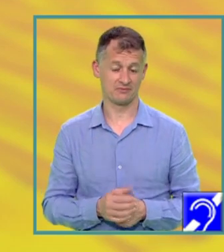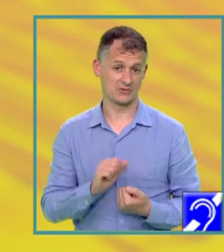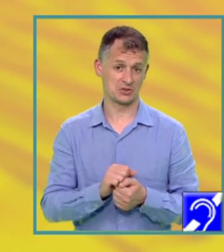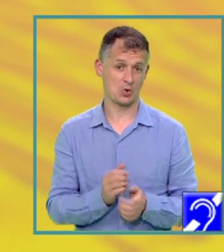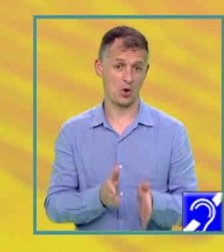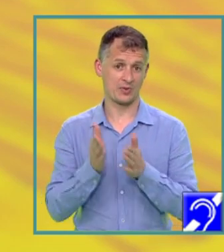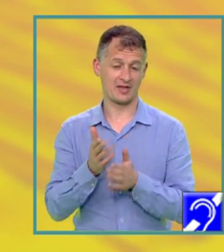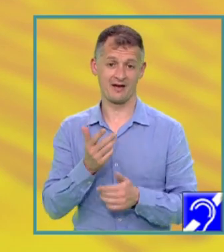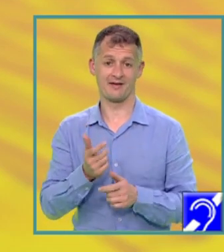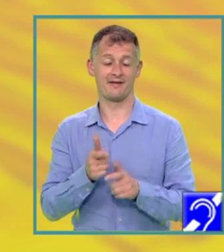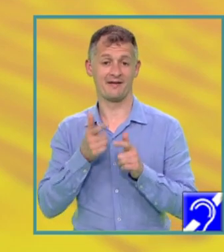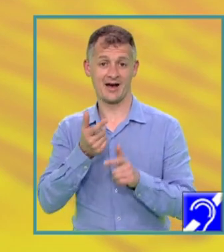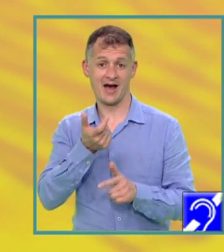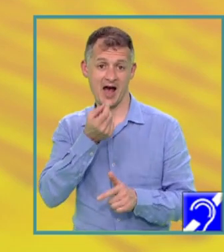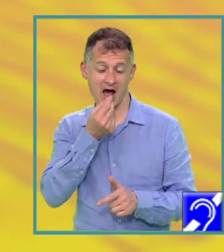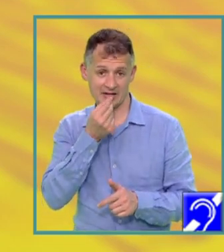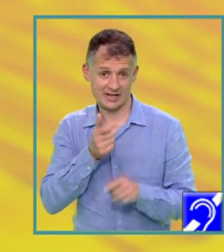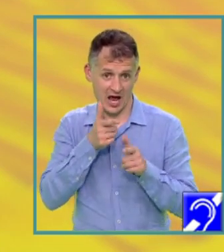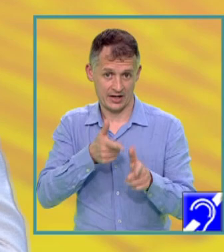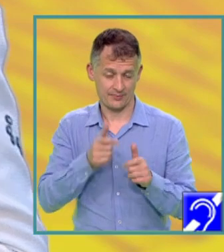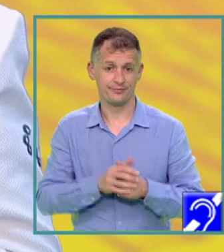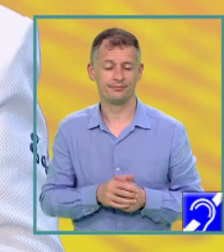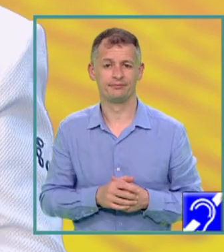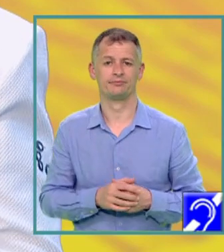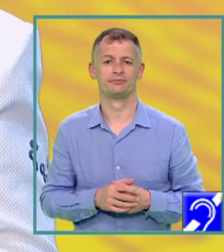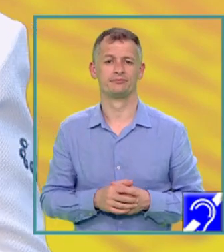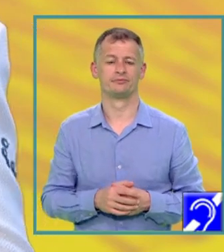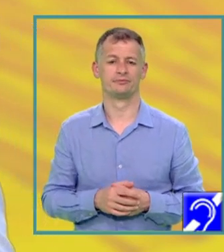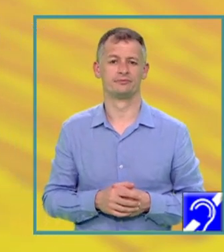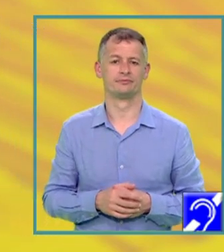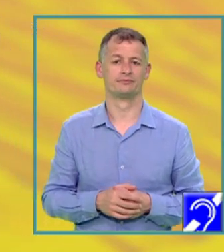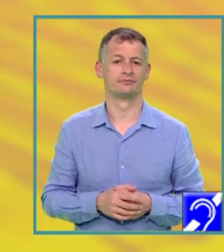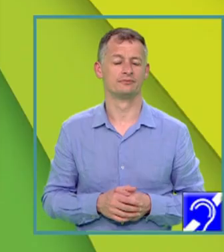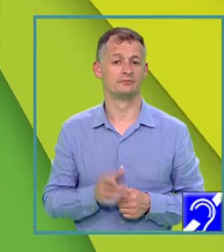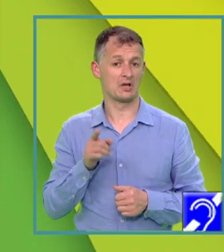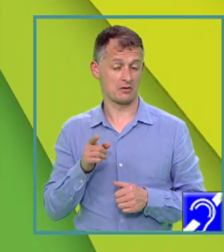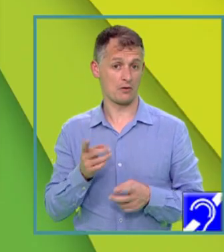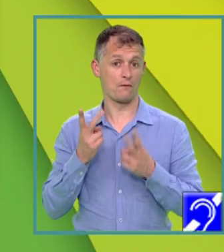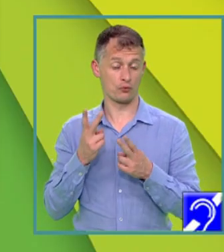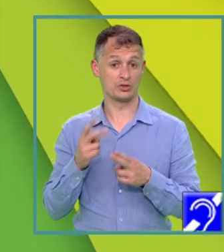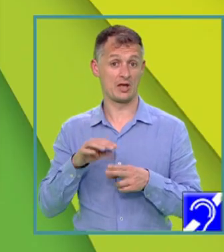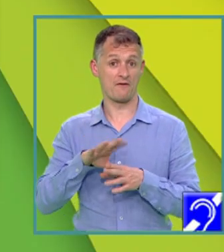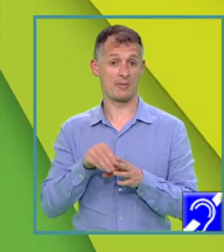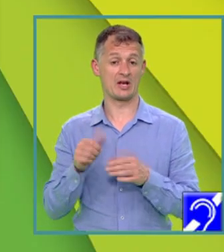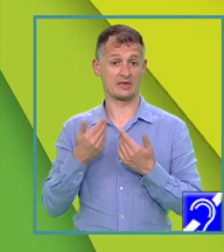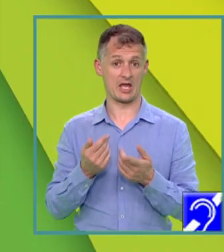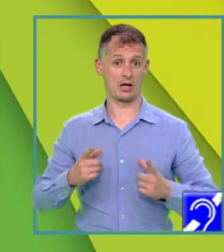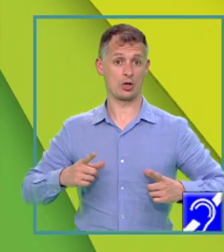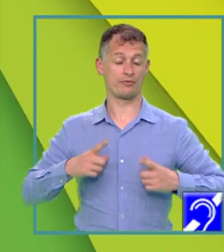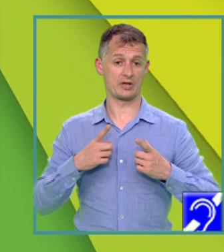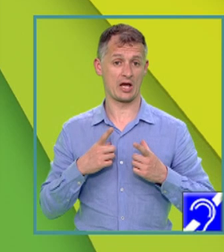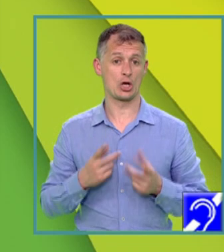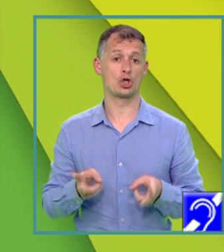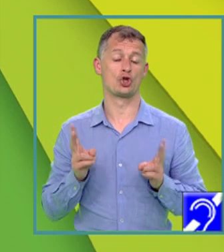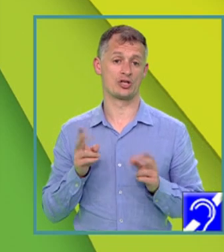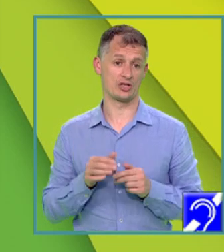hrană. Nu. Funcția economică a familiei scoate în evidență asigurarea unui trai decent și totodată acel registru de consum